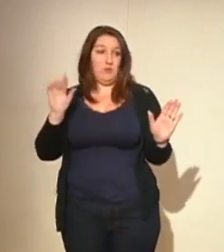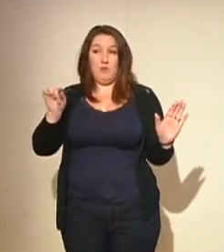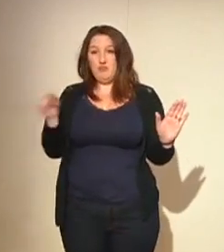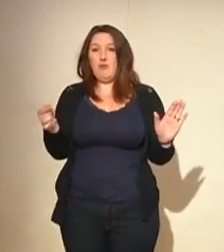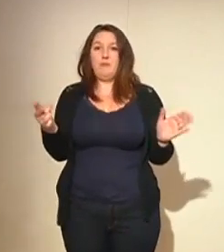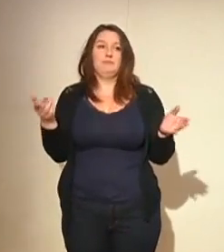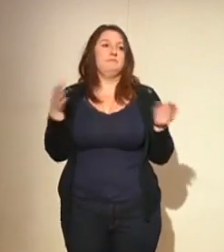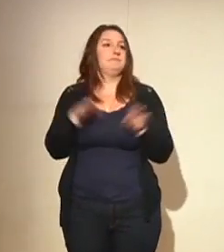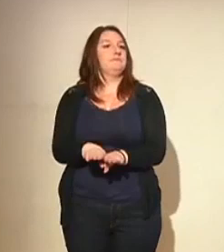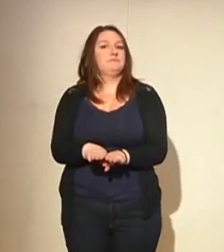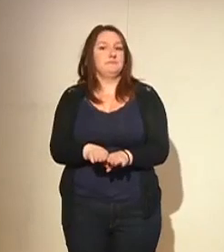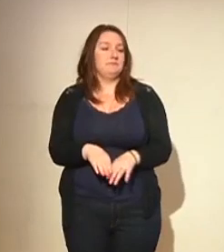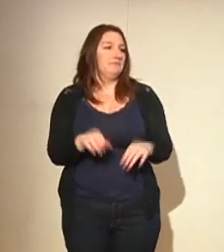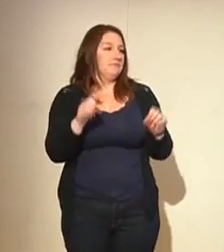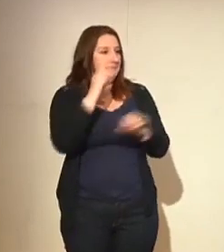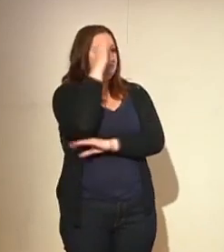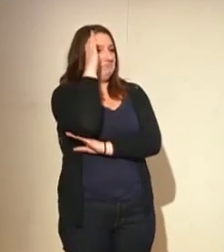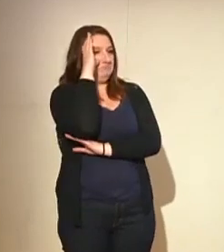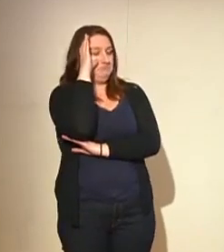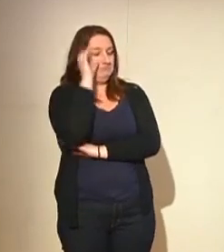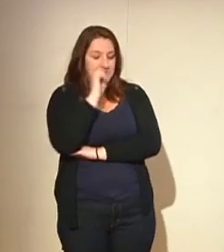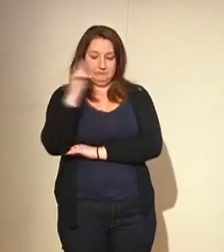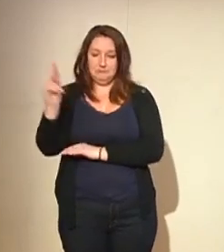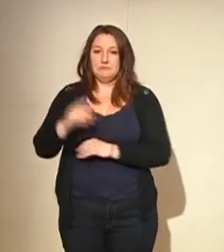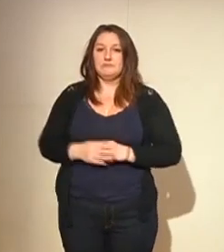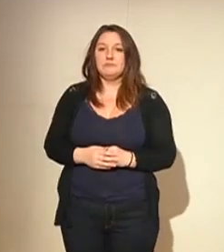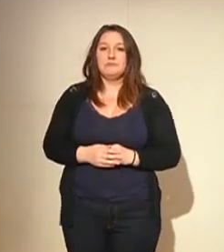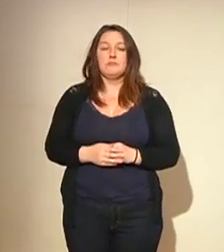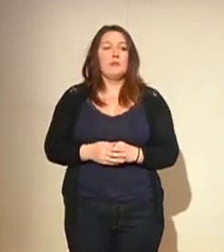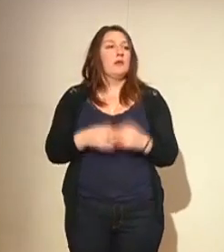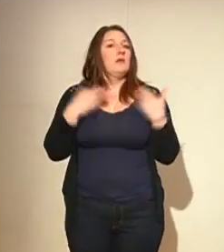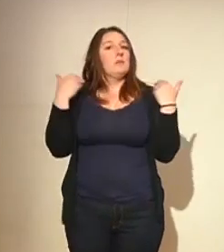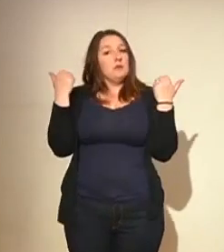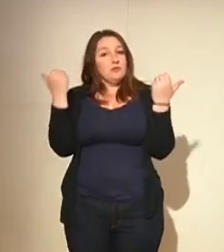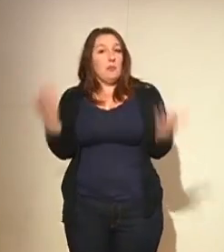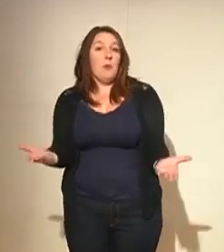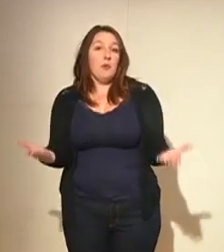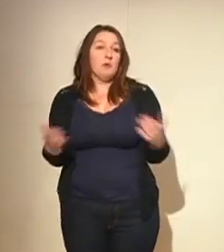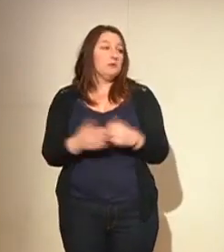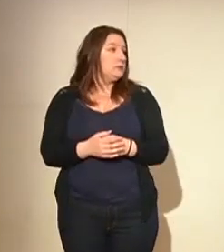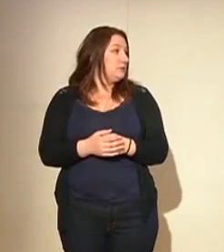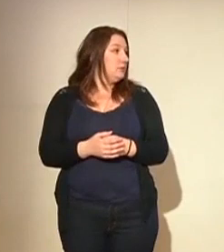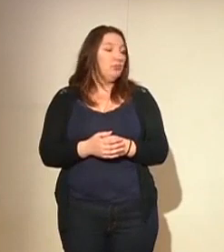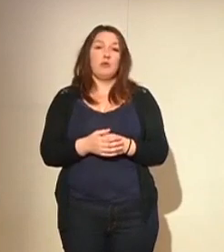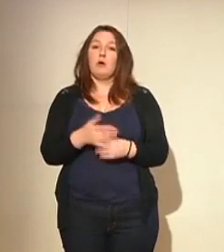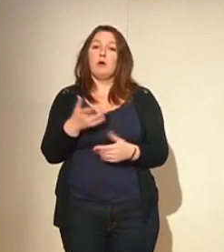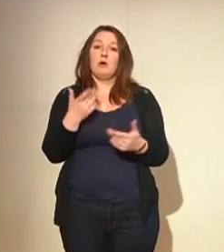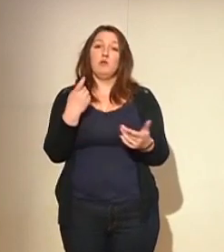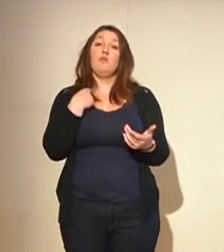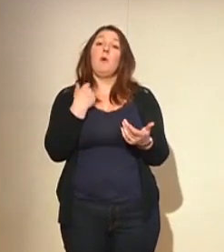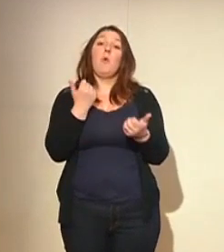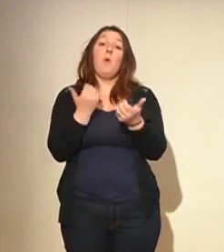nous en prenons acte et je vous propose donc puisqu'il nous faut pour compléter cette